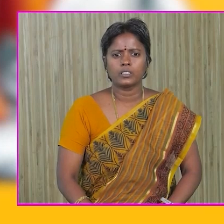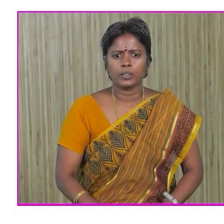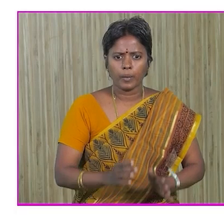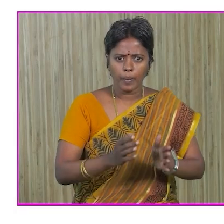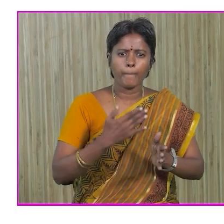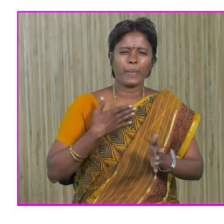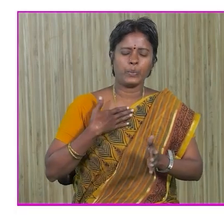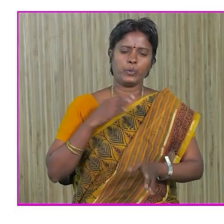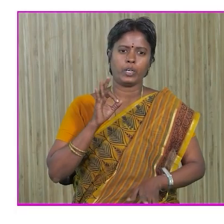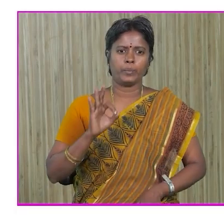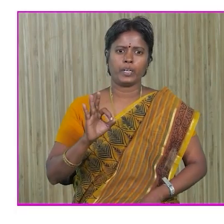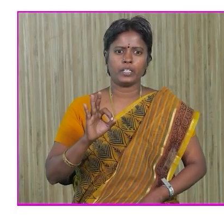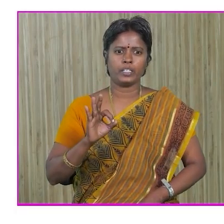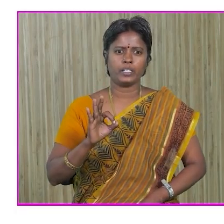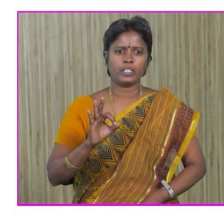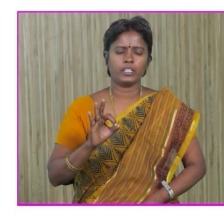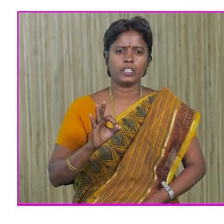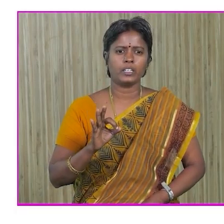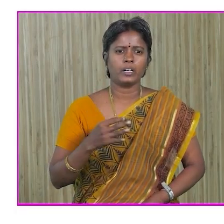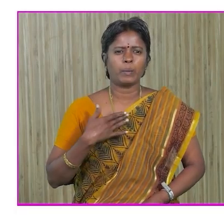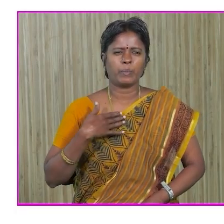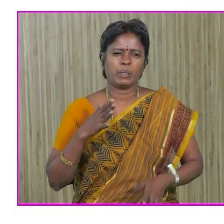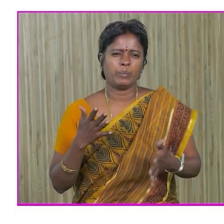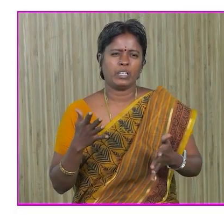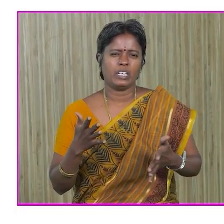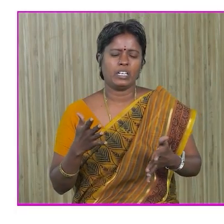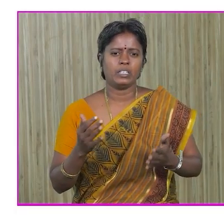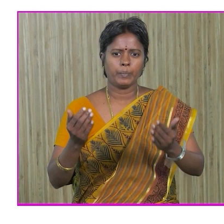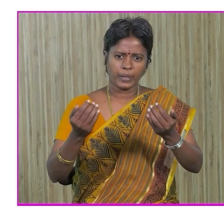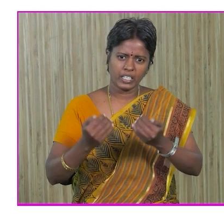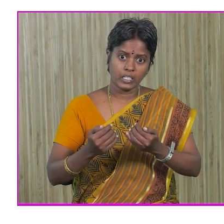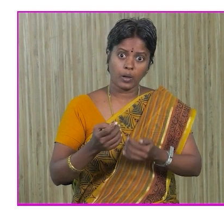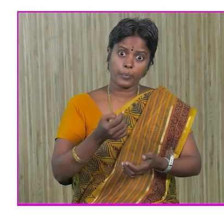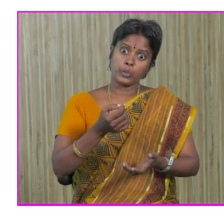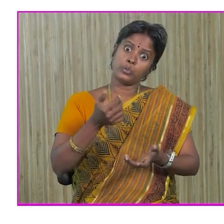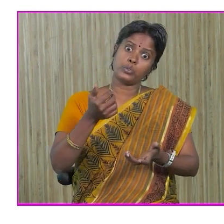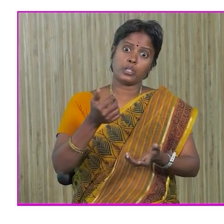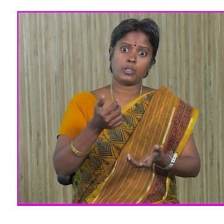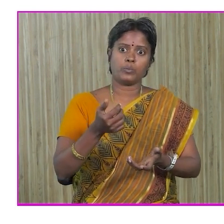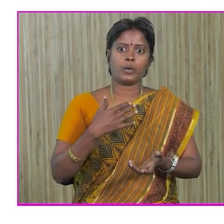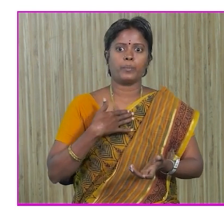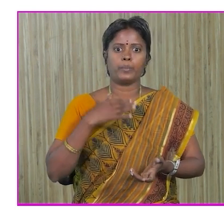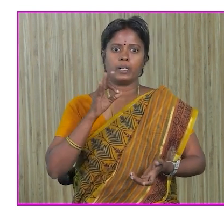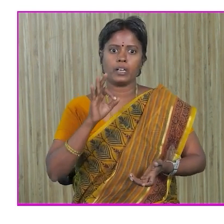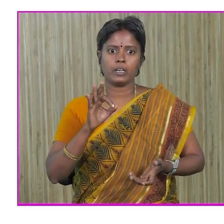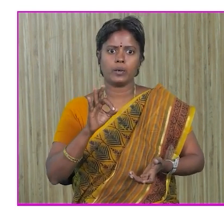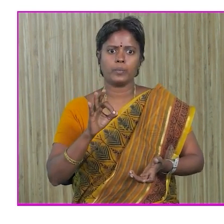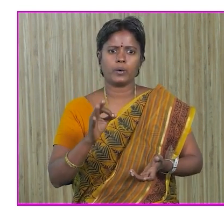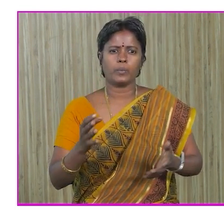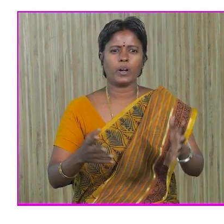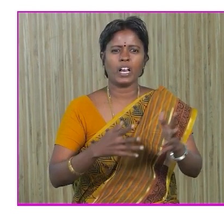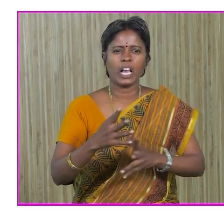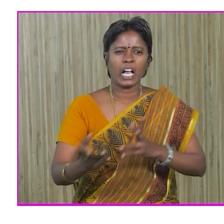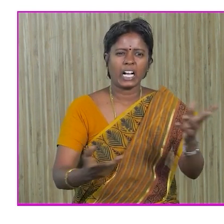வந்துள்ளது. பண்பிலான் பெற்ற பெருஞ்செல்வம் நண்பால் கலந்தீமையால்